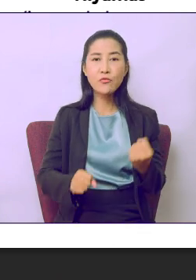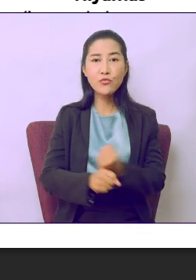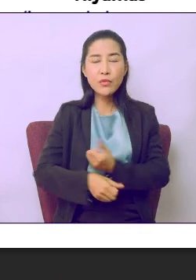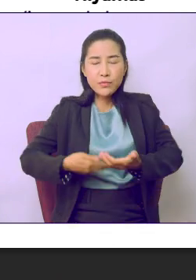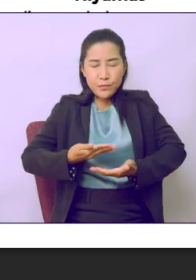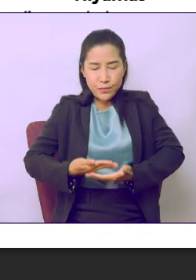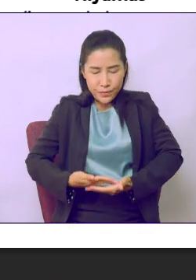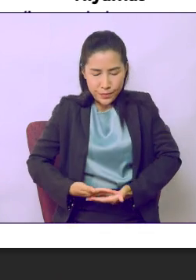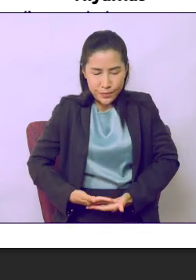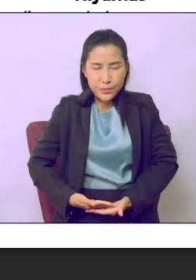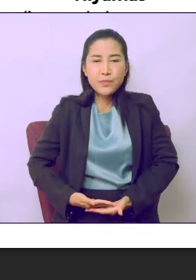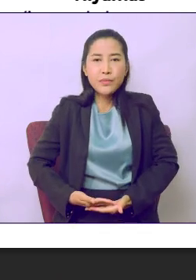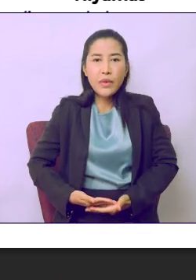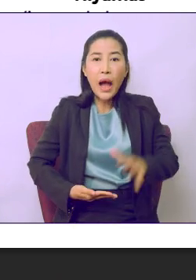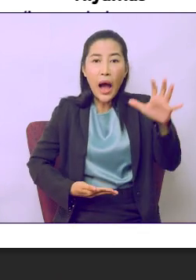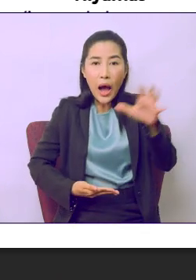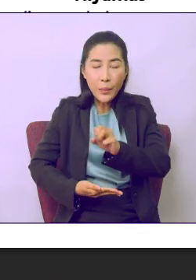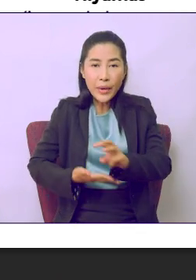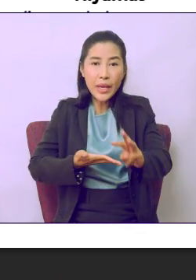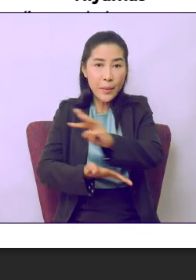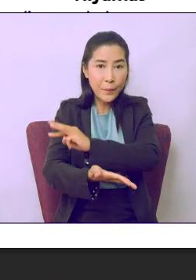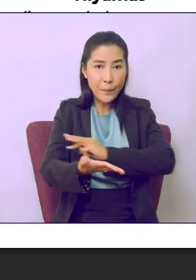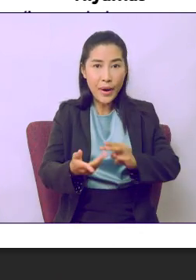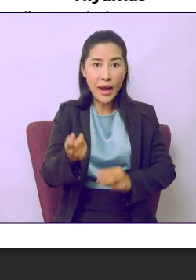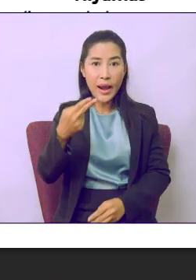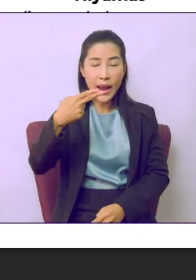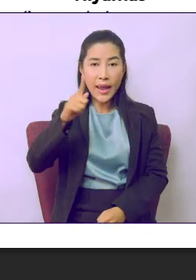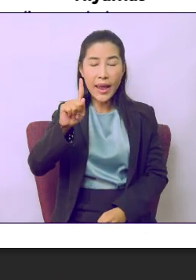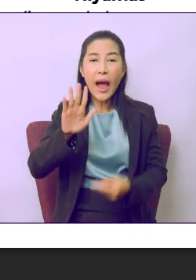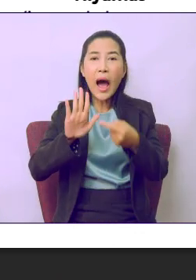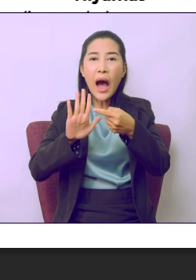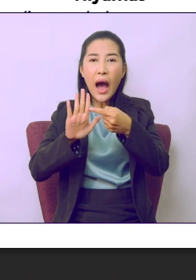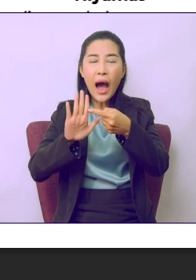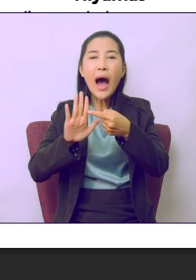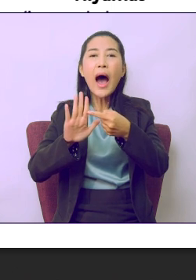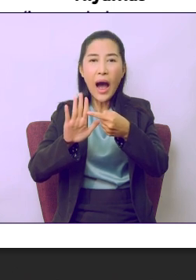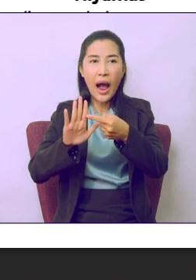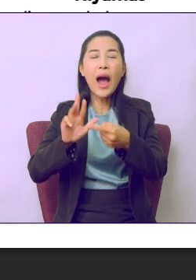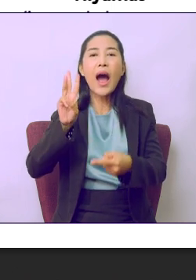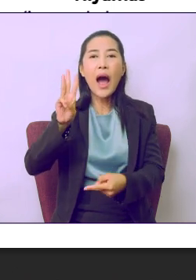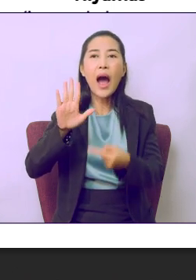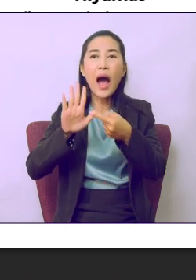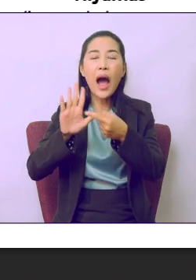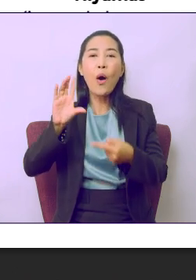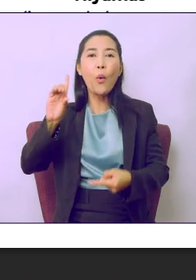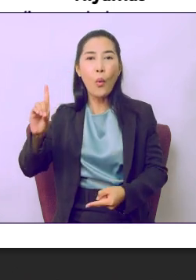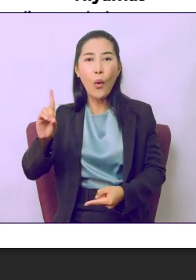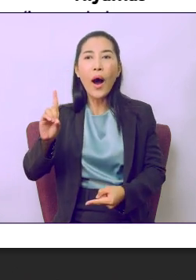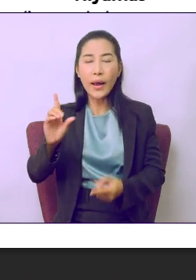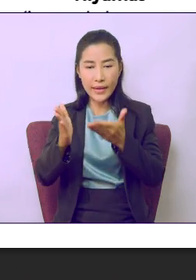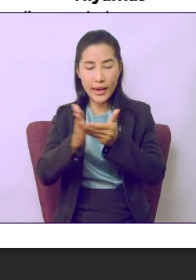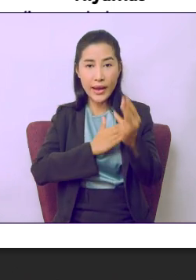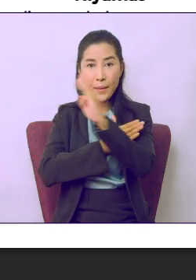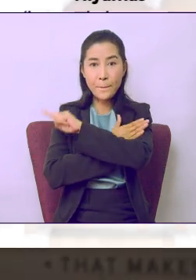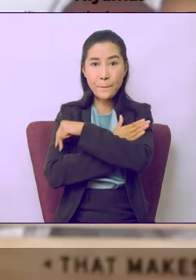4หลักเนี้ยนะครับมาจากมหาวิทยาลัยวารดเนาะคณะแพทย์นะครับซึ่งผมใช้หลักเนี้ยในการสอนตลอดนะครับแล้วก็อ่า